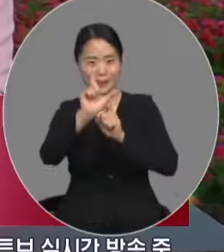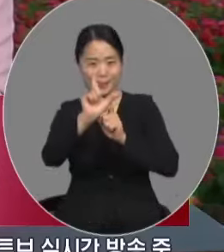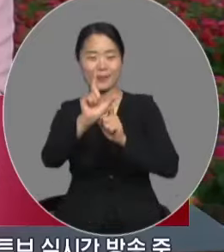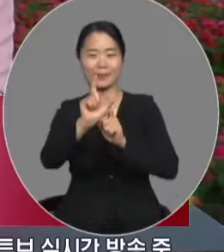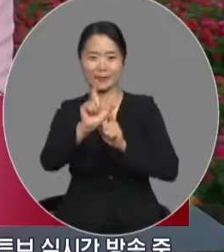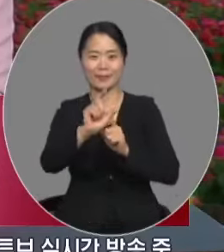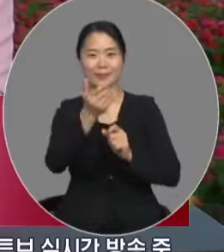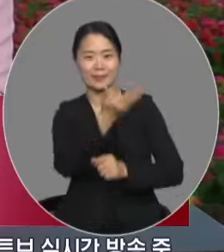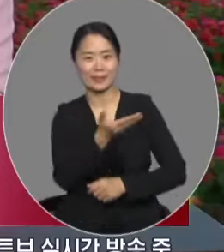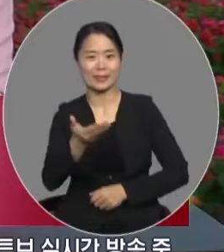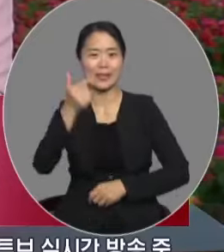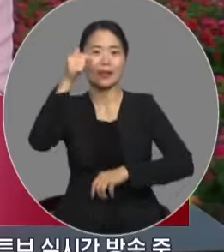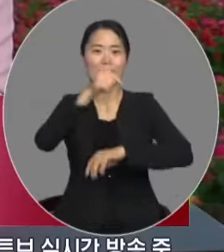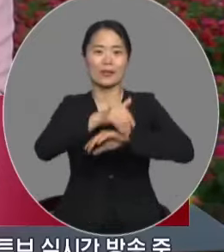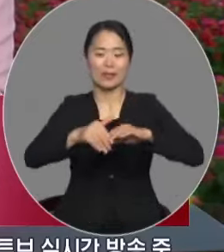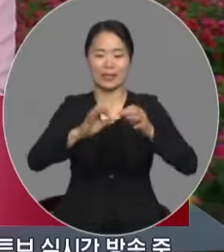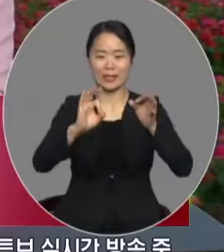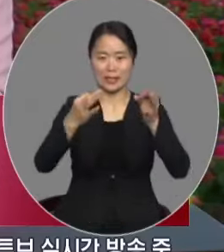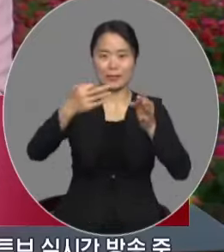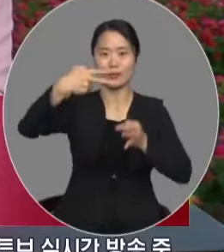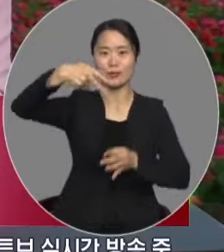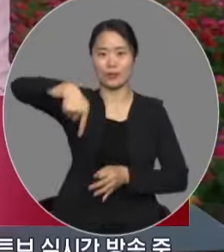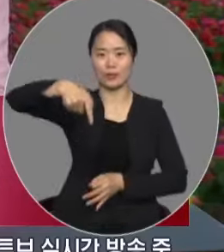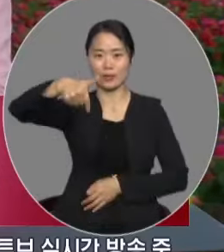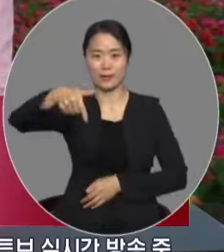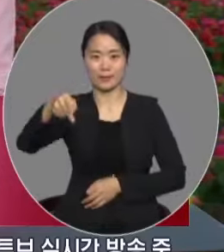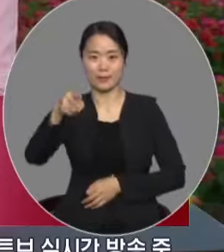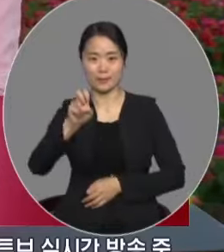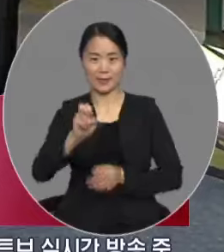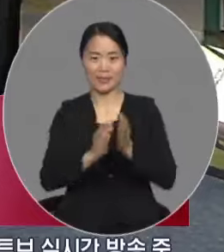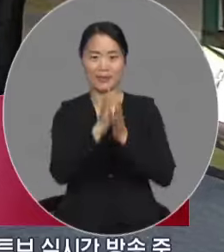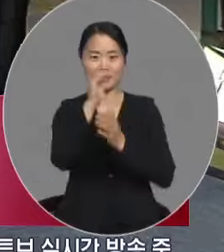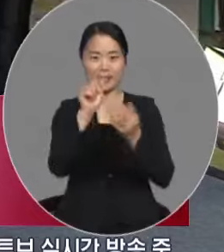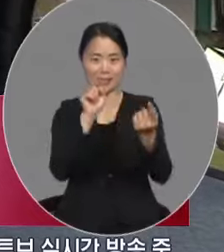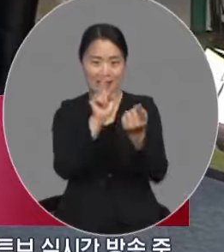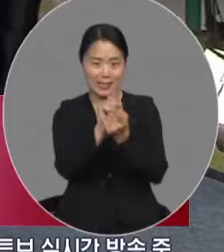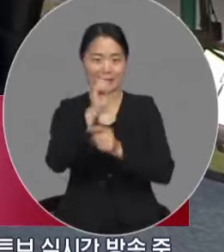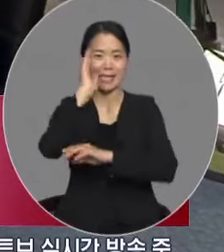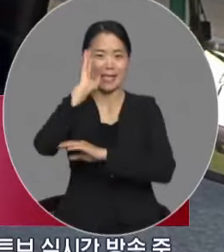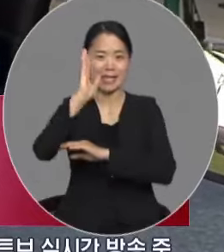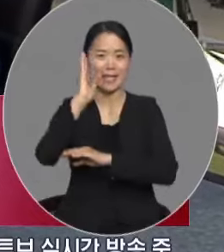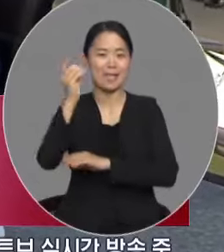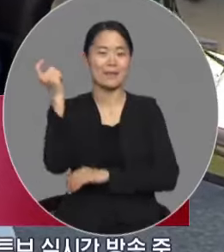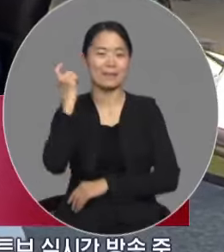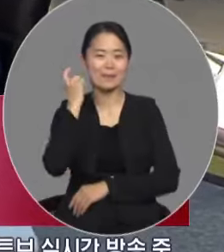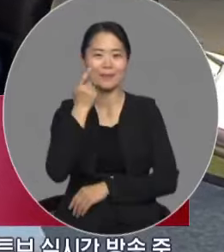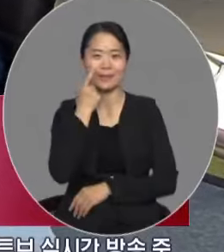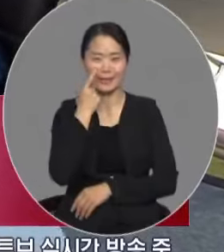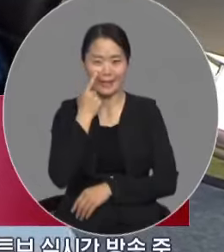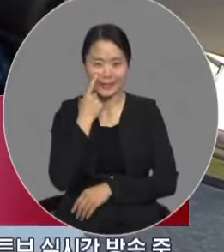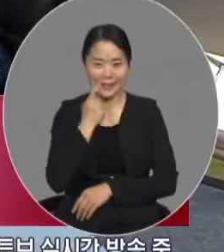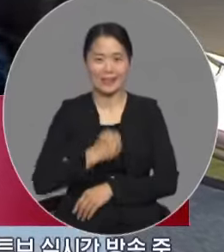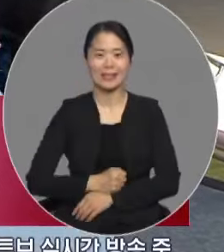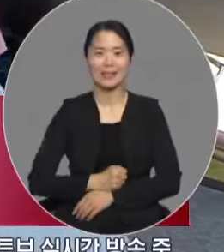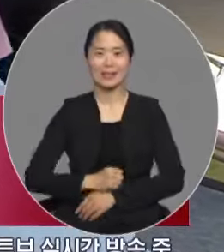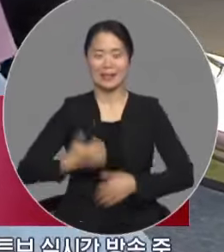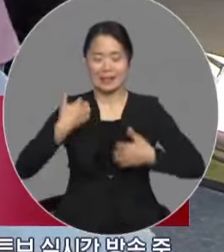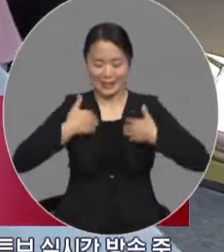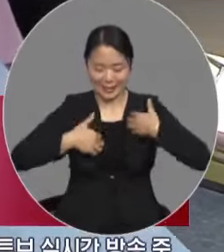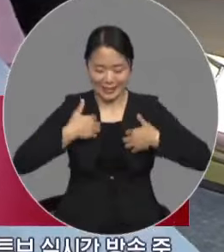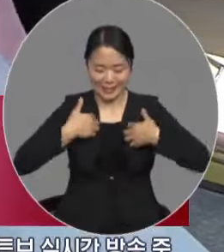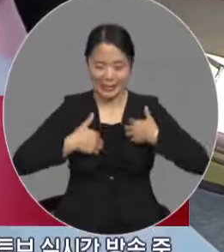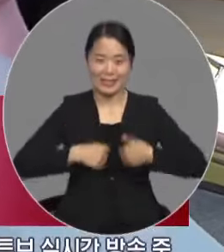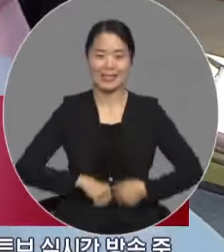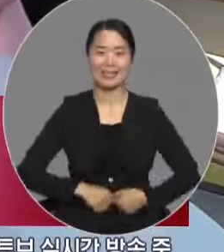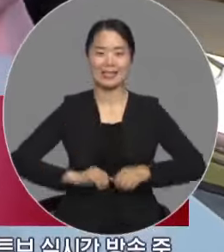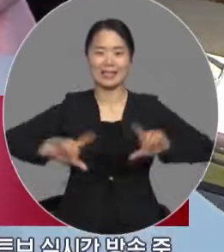구상입니다. 김두겸 시장을 만나서 직접 이야기를 한번 들어보도록 하겠습니다. 시장님 어서 오십시오. 네, 반갑습니다. 반갑습니다.